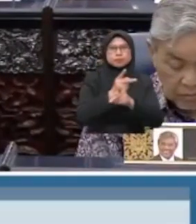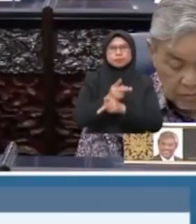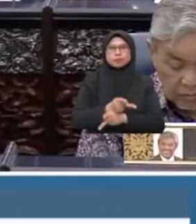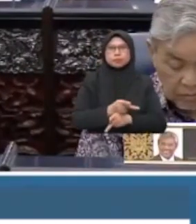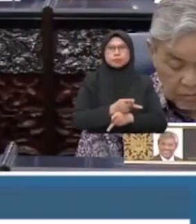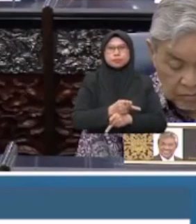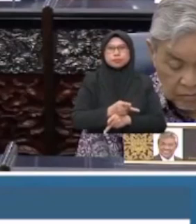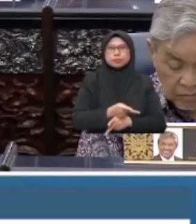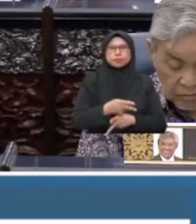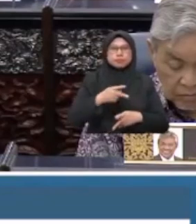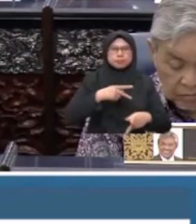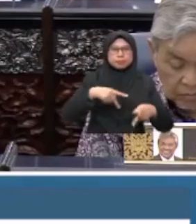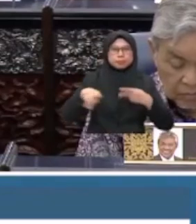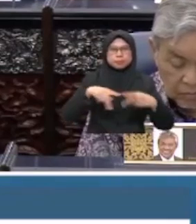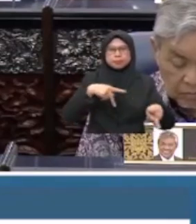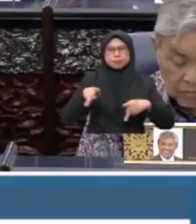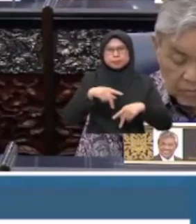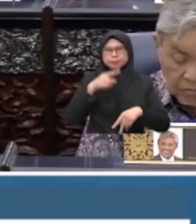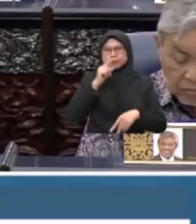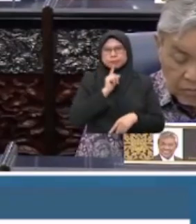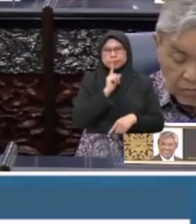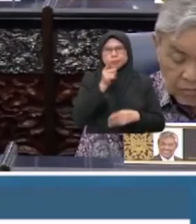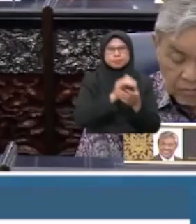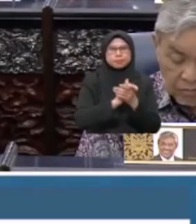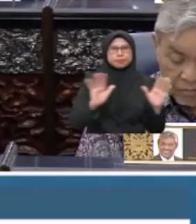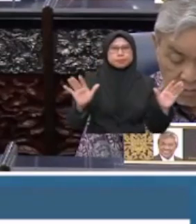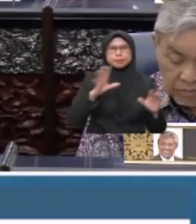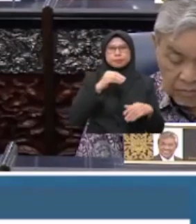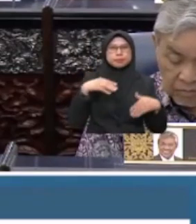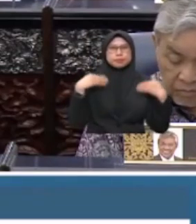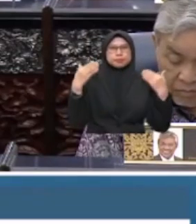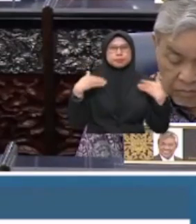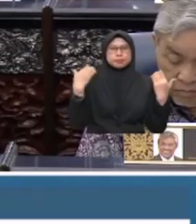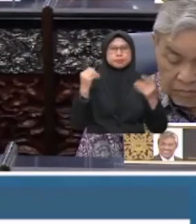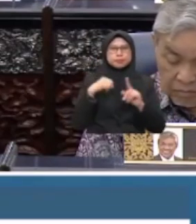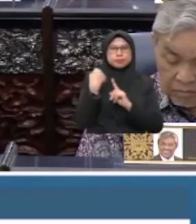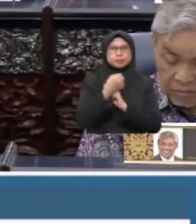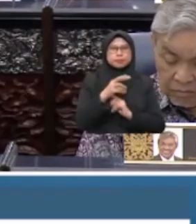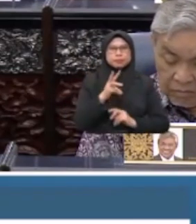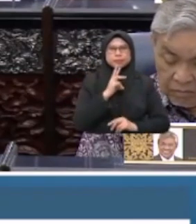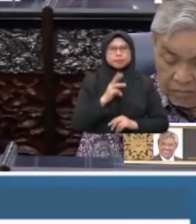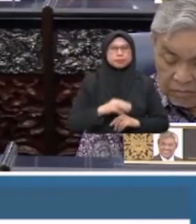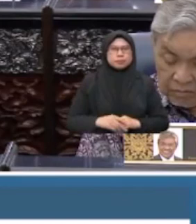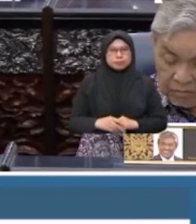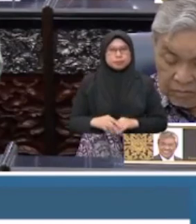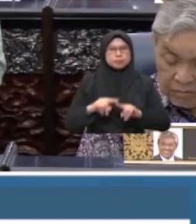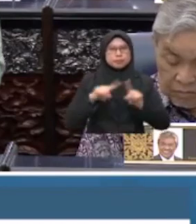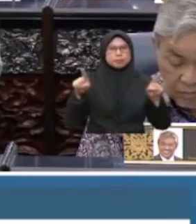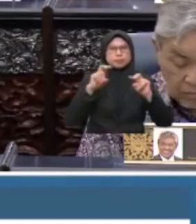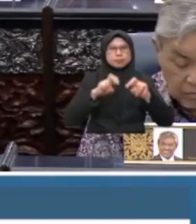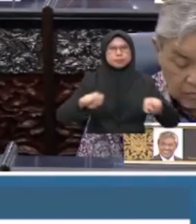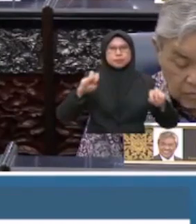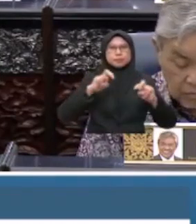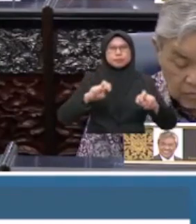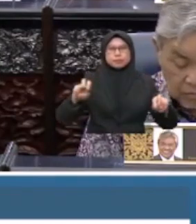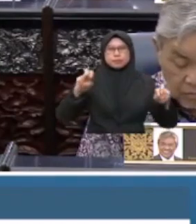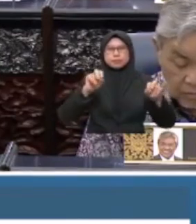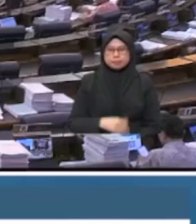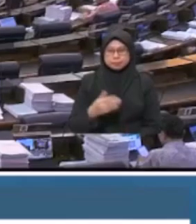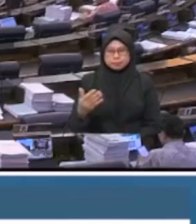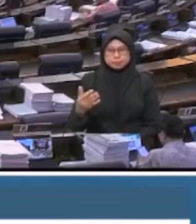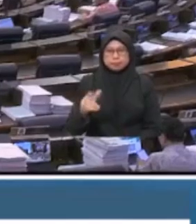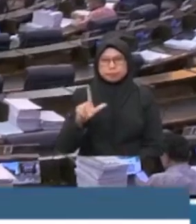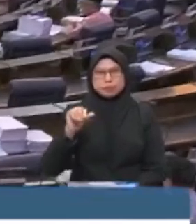akan memperluas penyelidikan berkaitan mikroplastik bagi memastikan isu itu ditangani dengan lebih holistik.